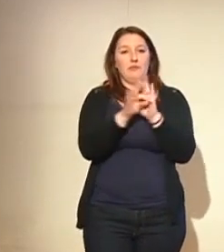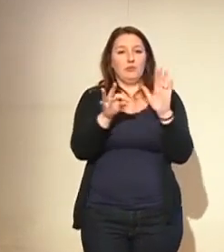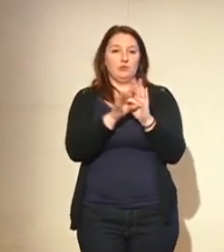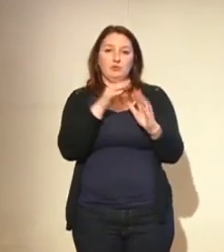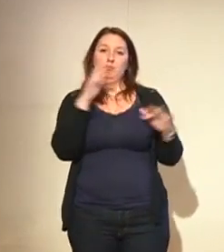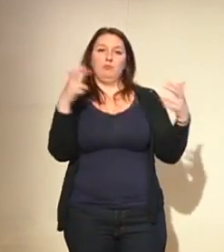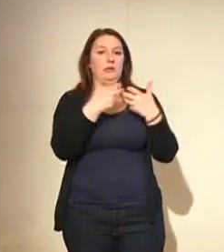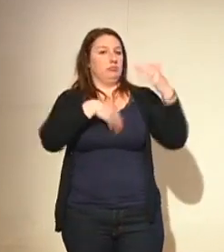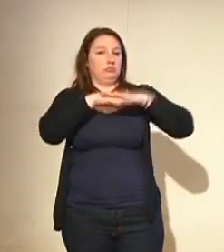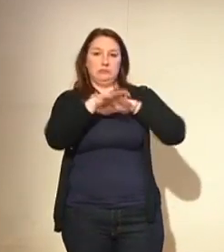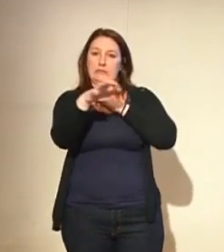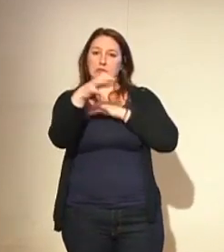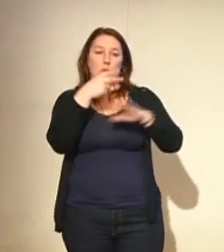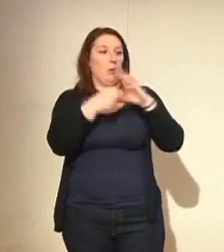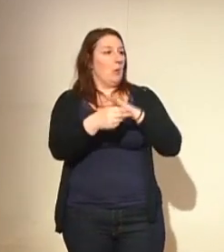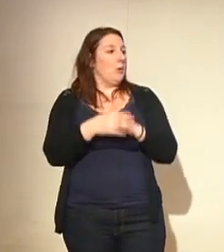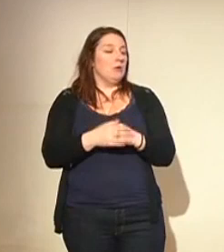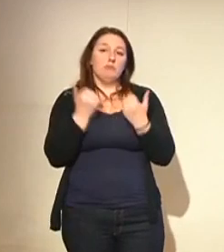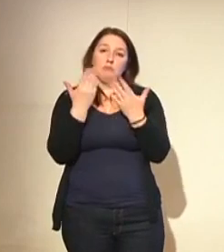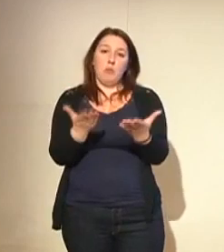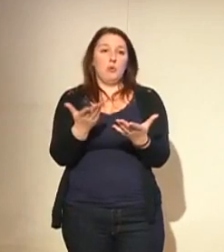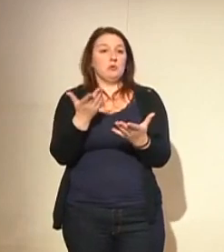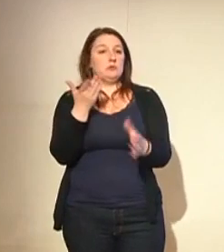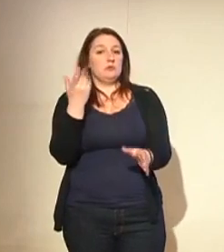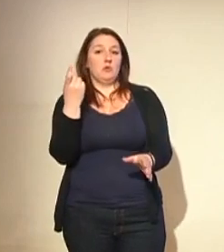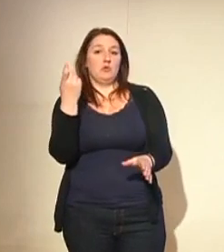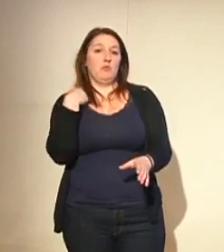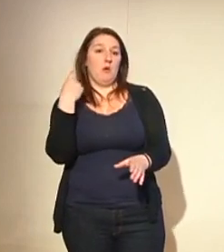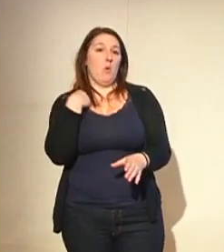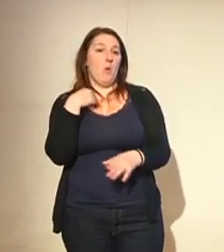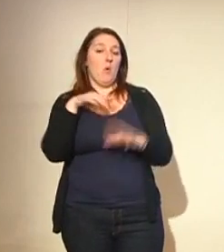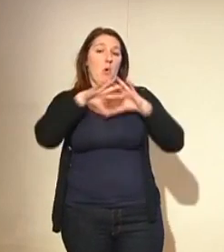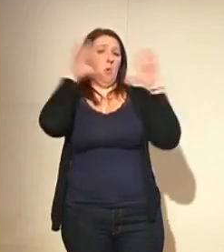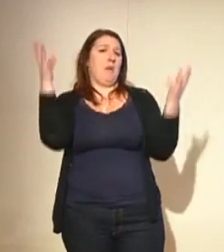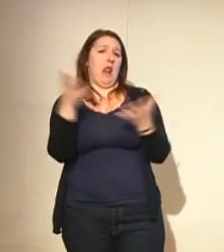€ donc je vous propose d'adopter la délibération